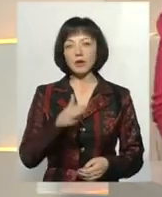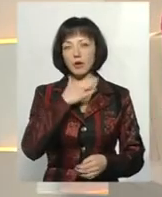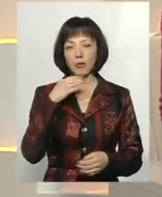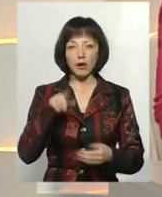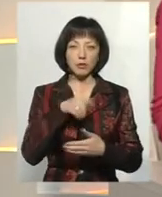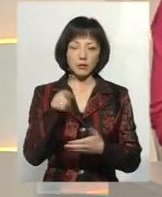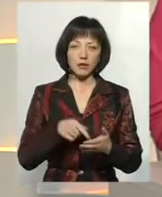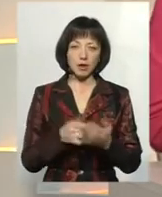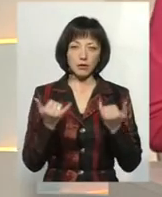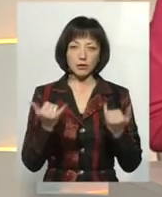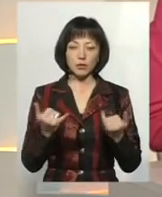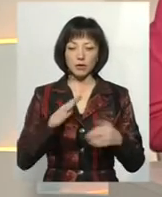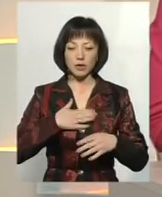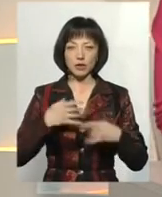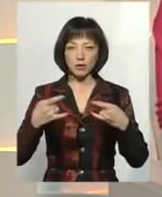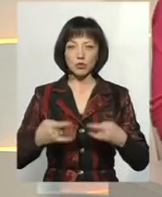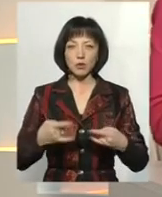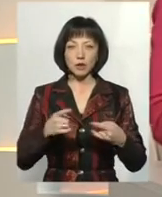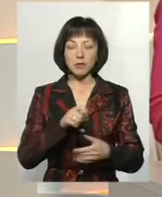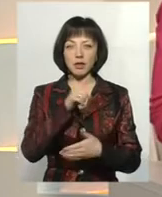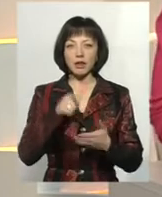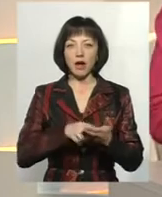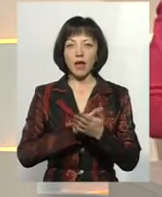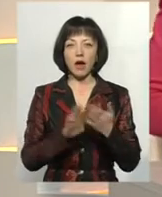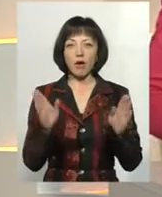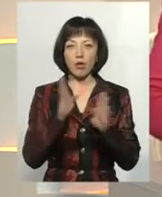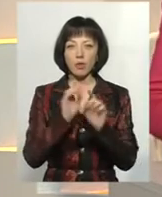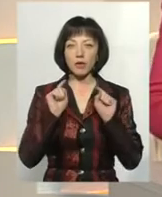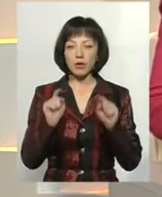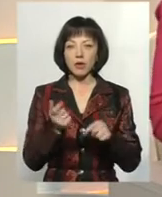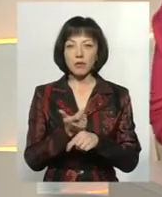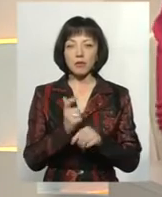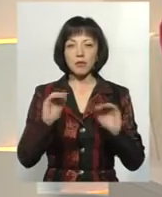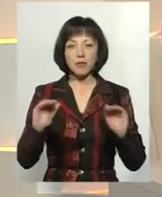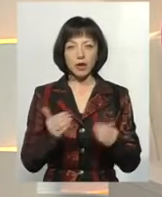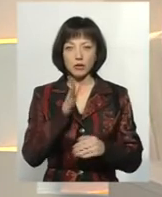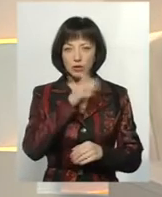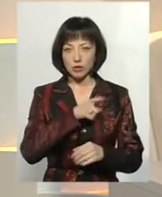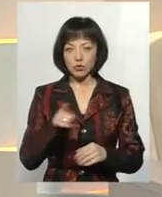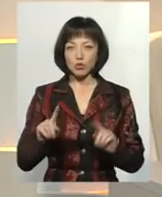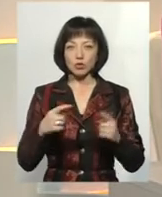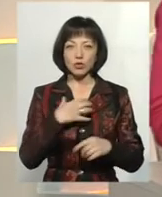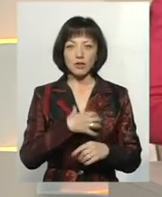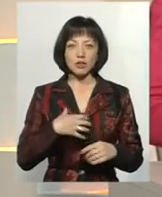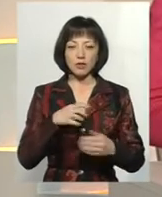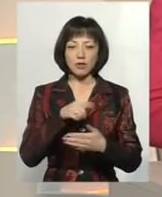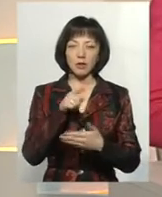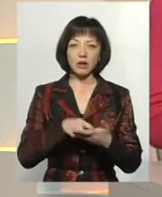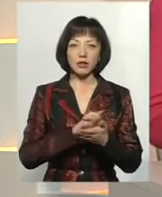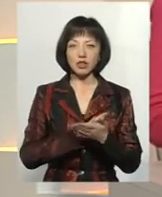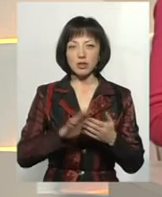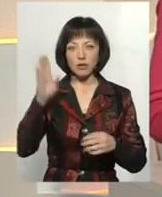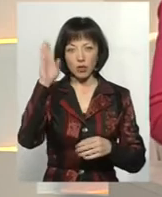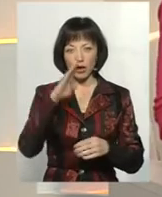студії, але от чомусь питання екології приділяємо менше часу, але це дуже важливе питання. Чиста вода, повітря – це